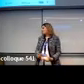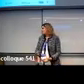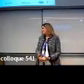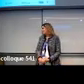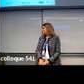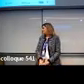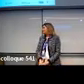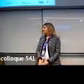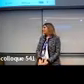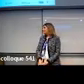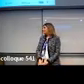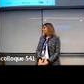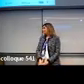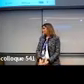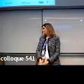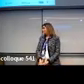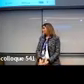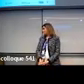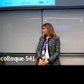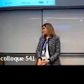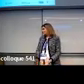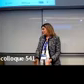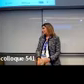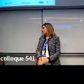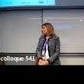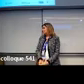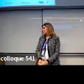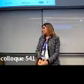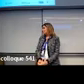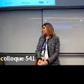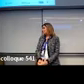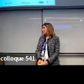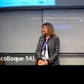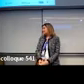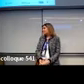donc maintenant, on utilise la version Microsoft Office